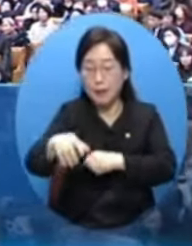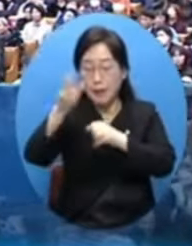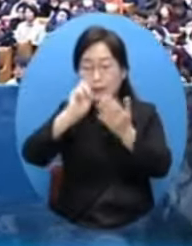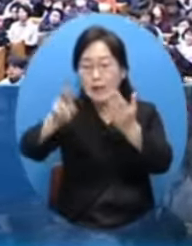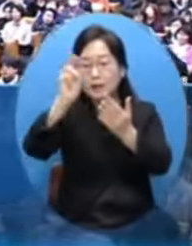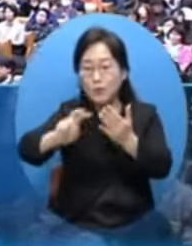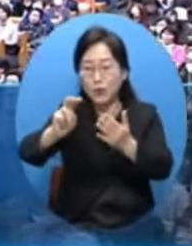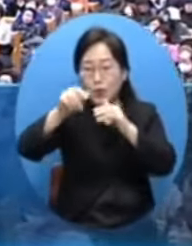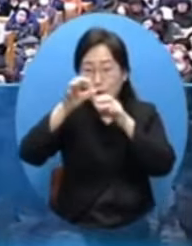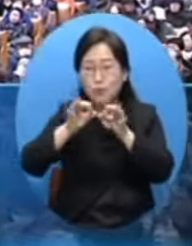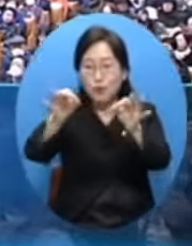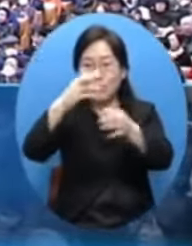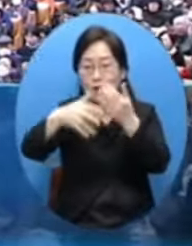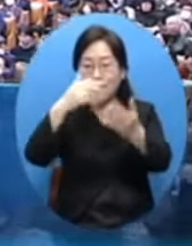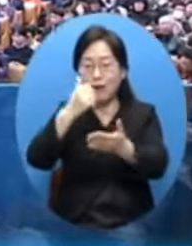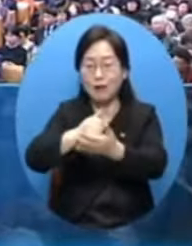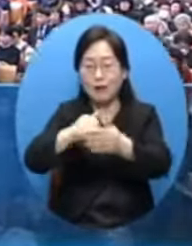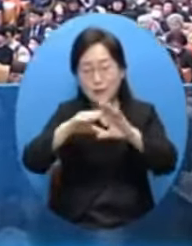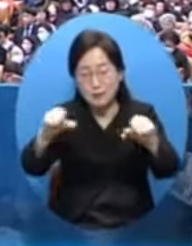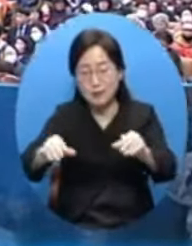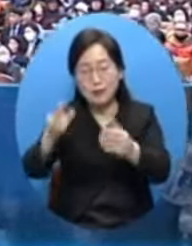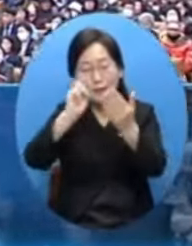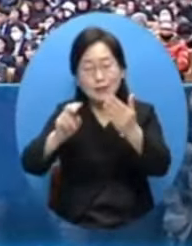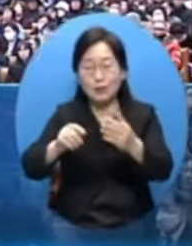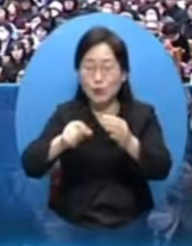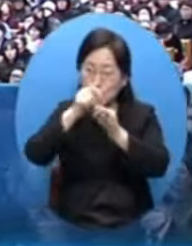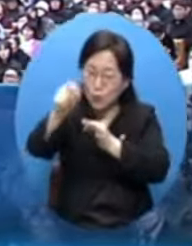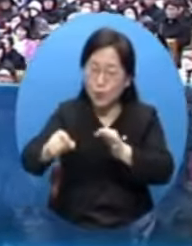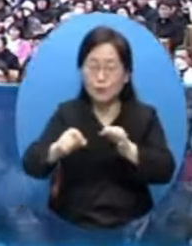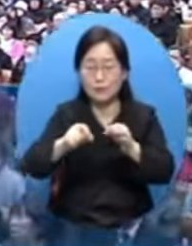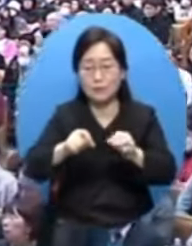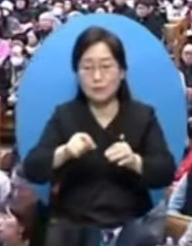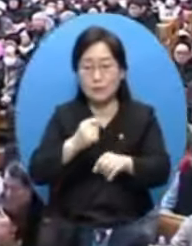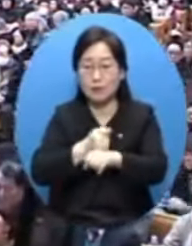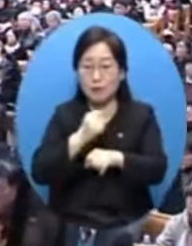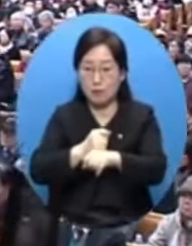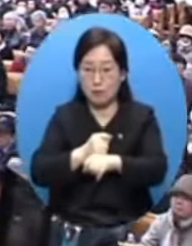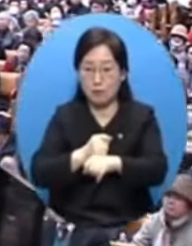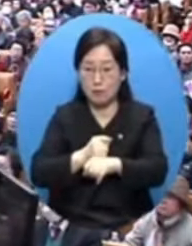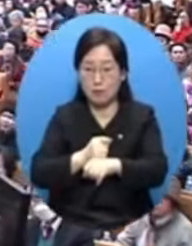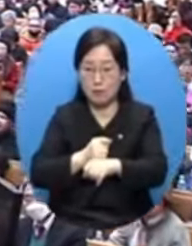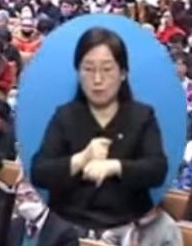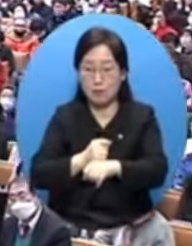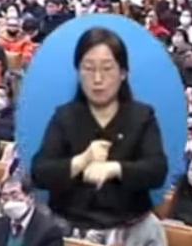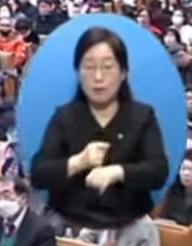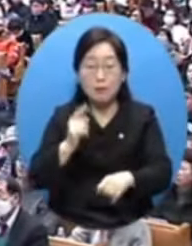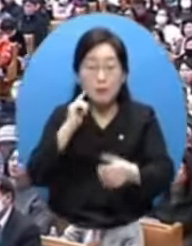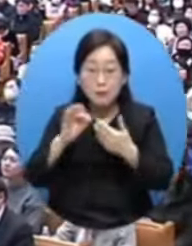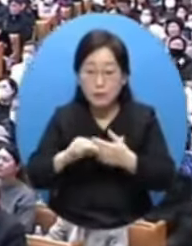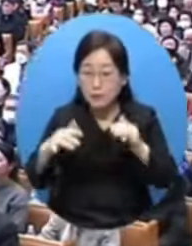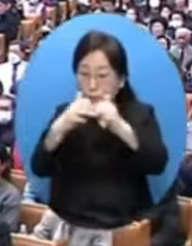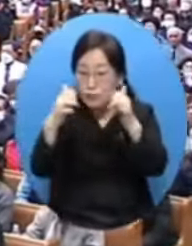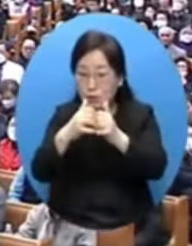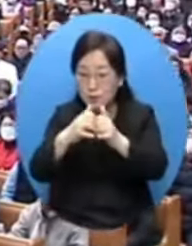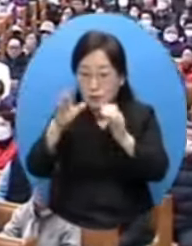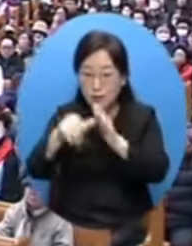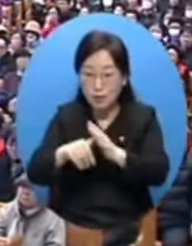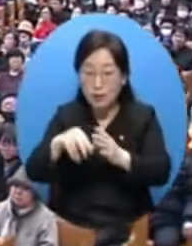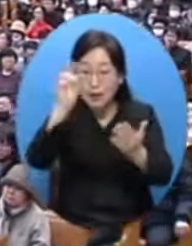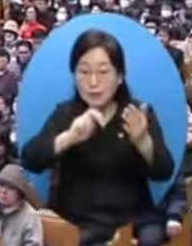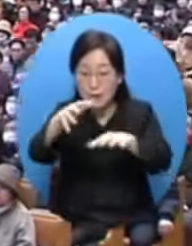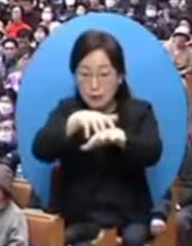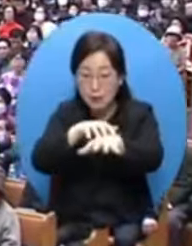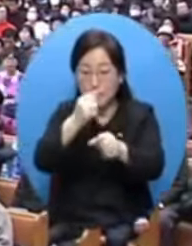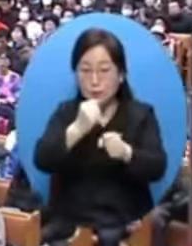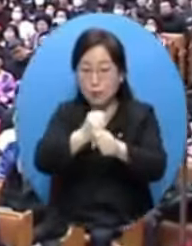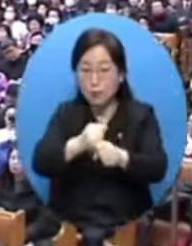인자하심이 영원하도다 하게 하였더니 전쟁에 나가는데 찬양대 까운을 입혀서 앞세우고 업으로 나갈